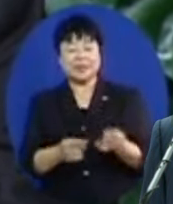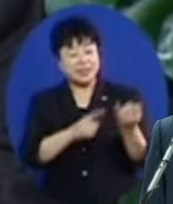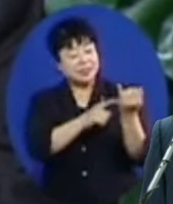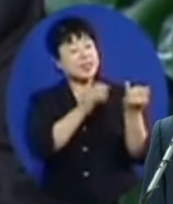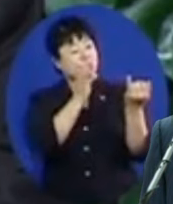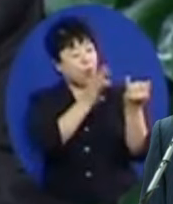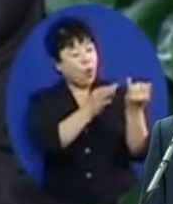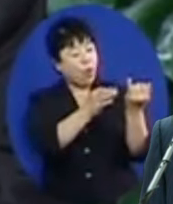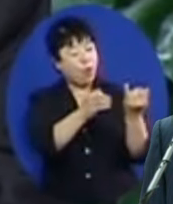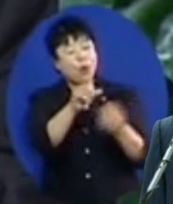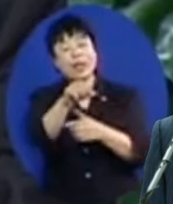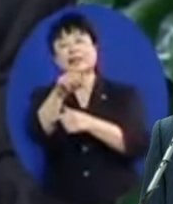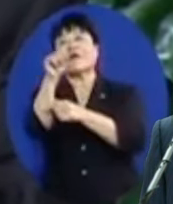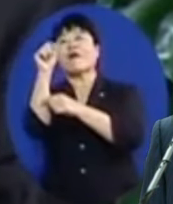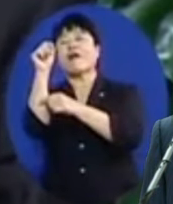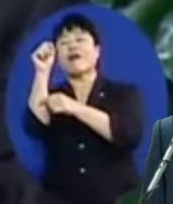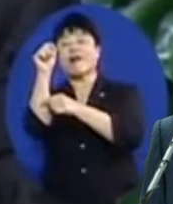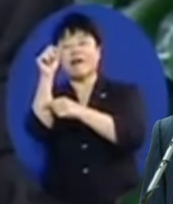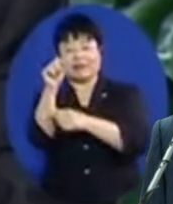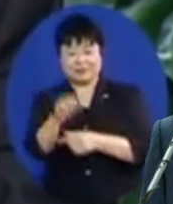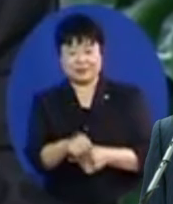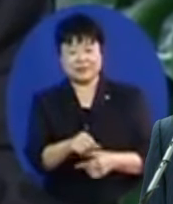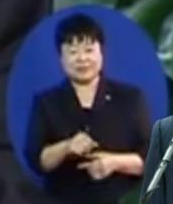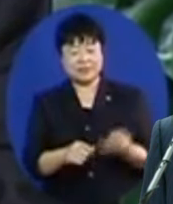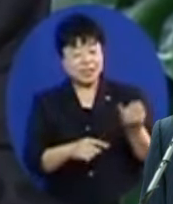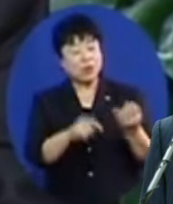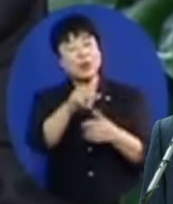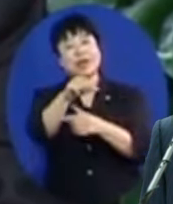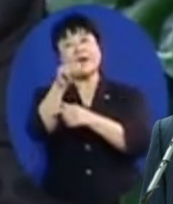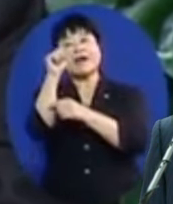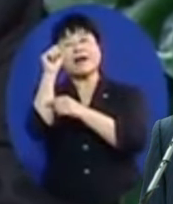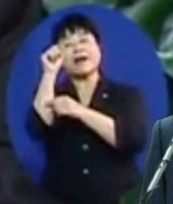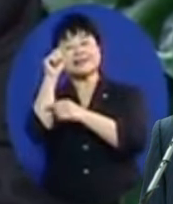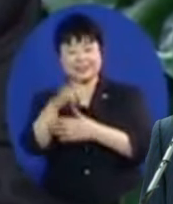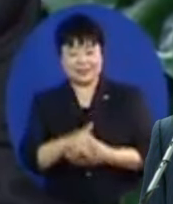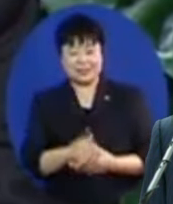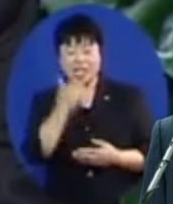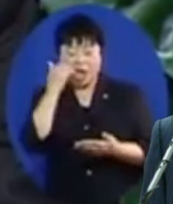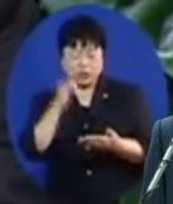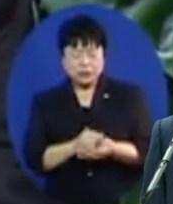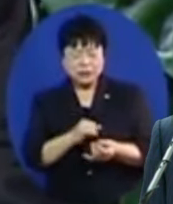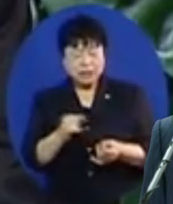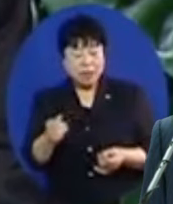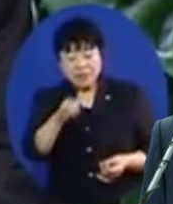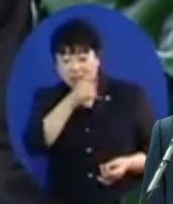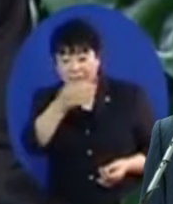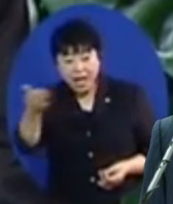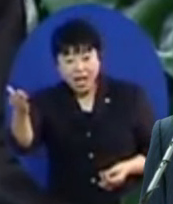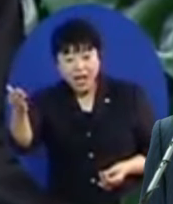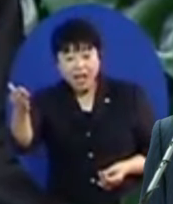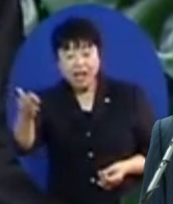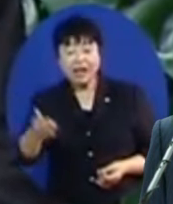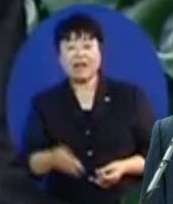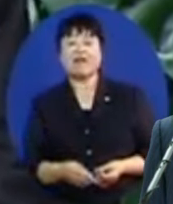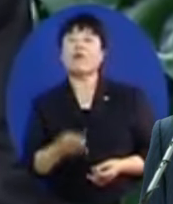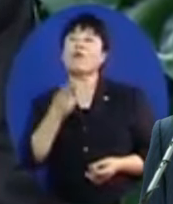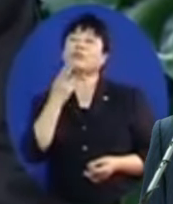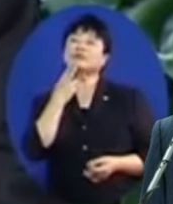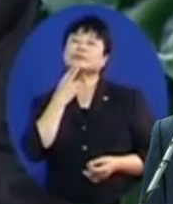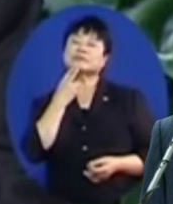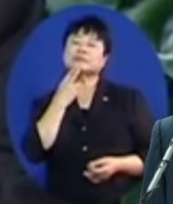보고 여자야 고개를 들어라, 고개를 들었습니다. 너를 돌로 치는 사람이 있느냐